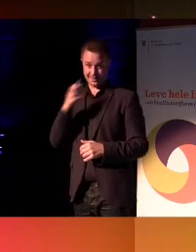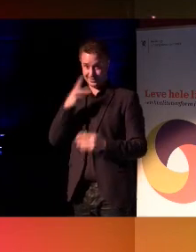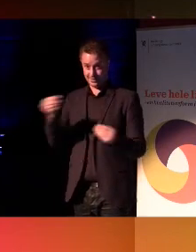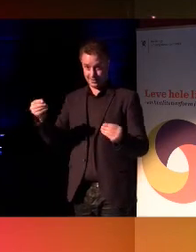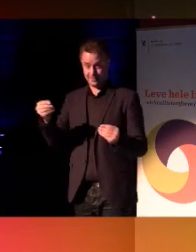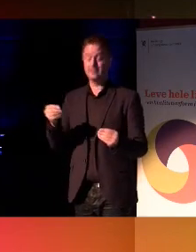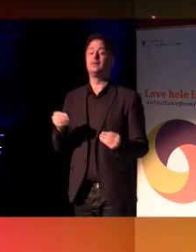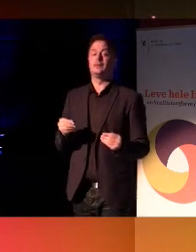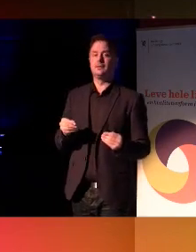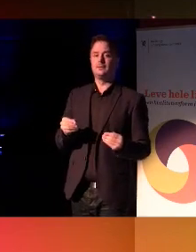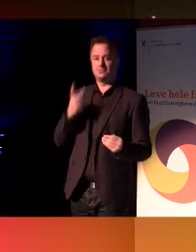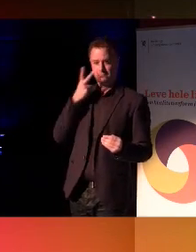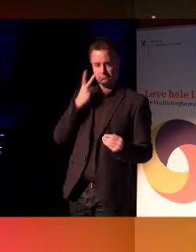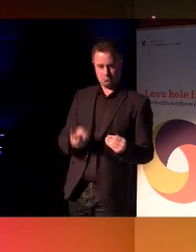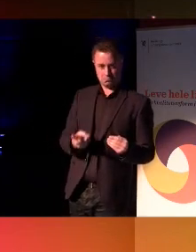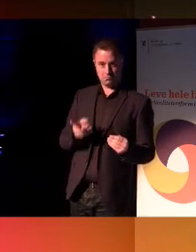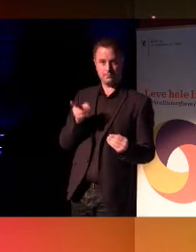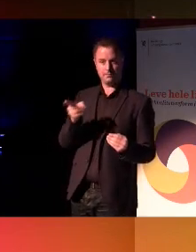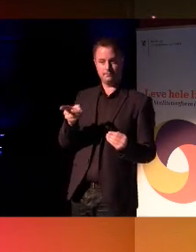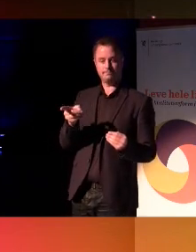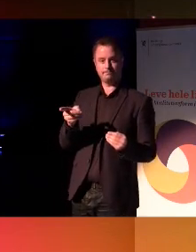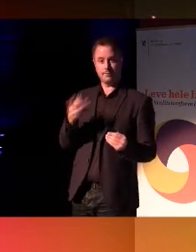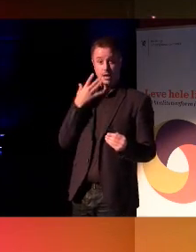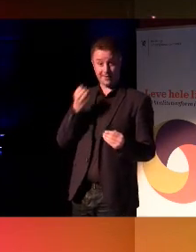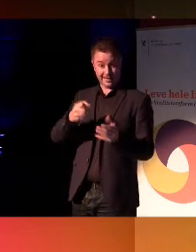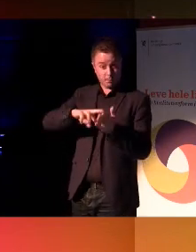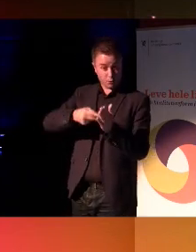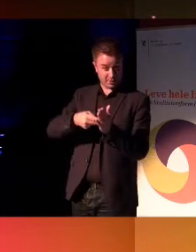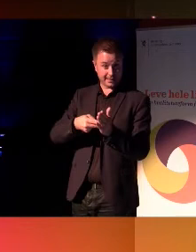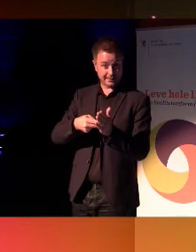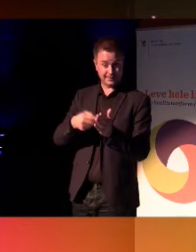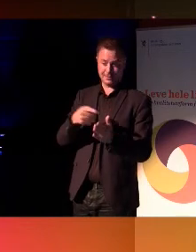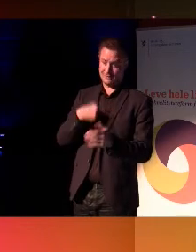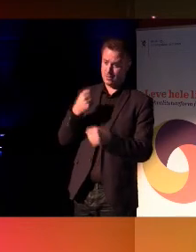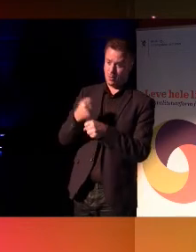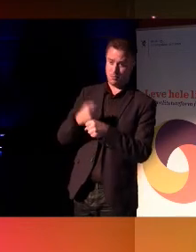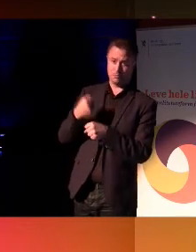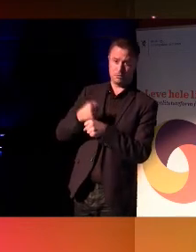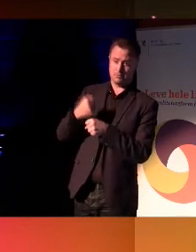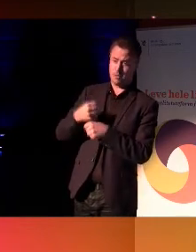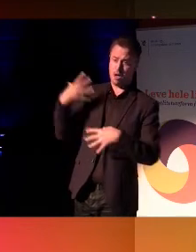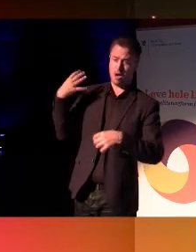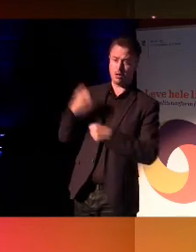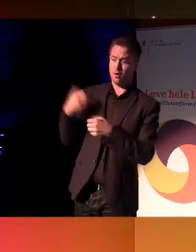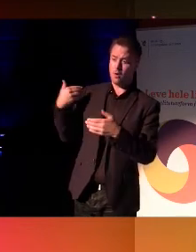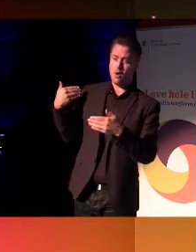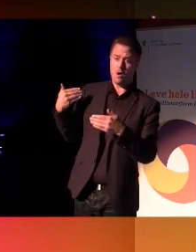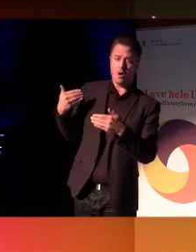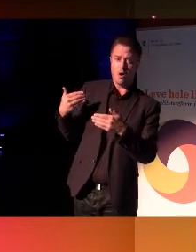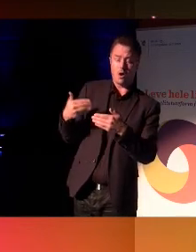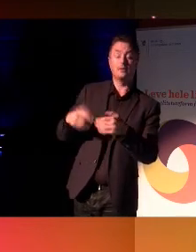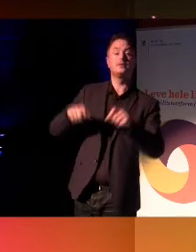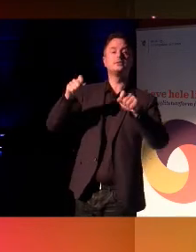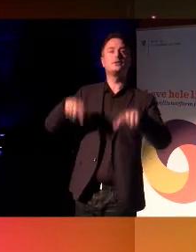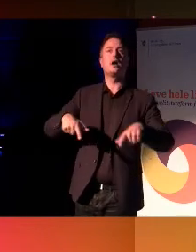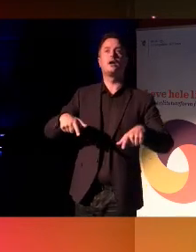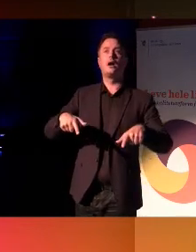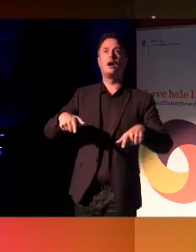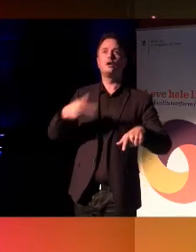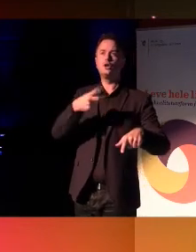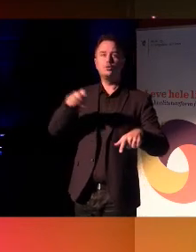Det handler jo om, der hadde vi et prosjekt. Vi jobbet over flere år. Jeg tror det startet I 2014.